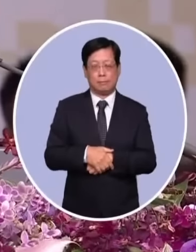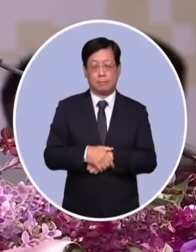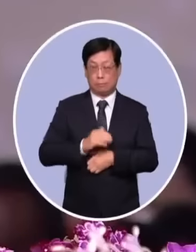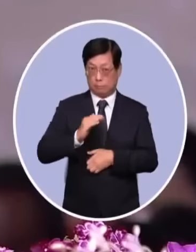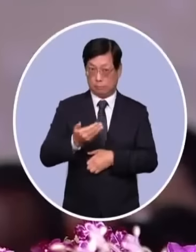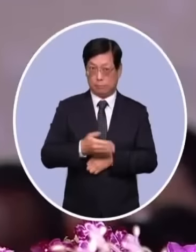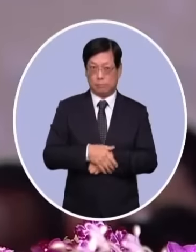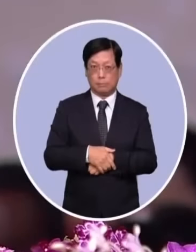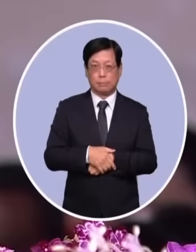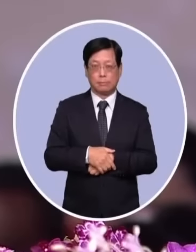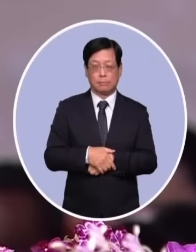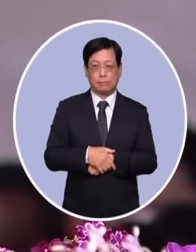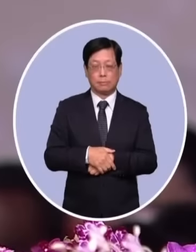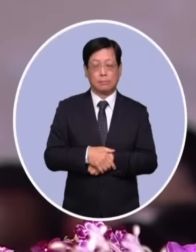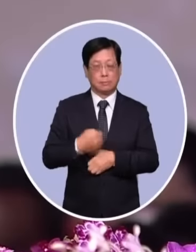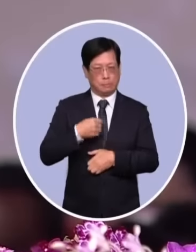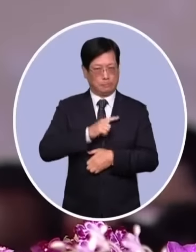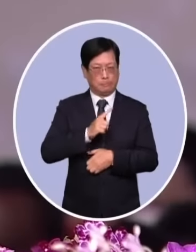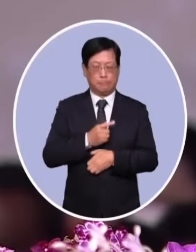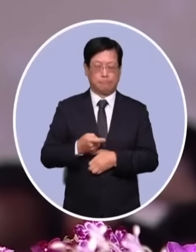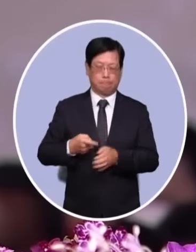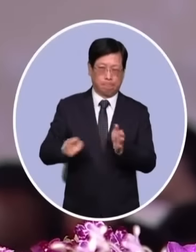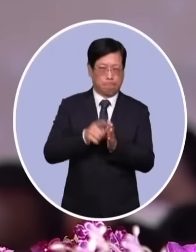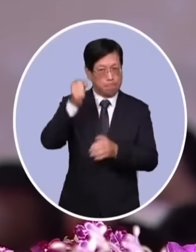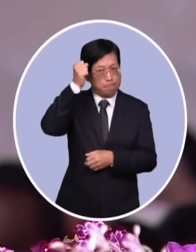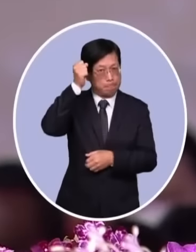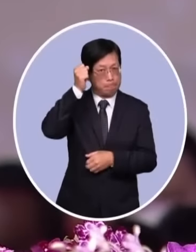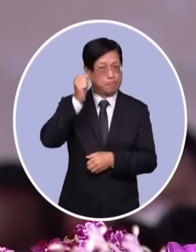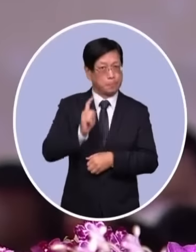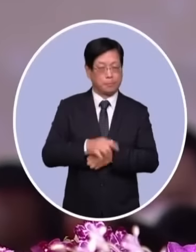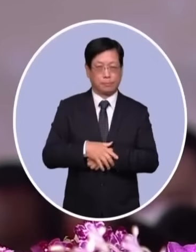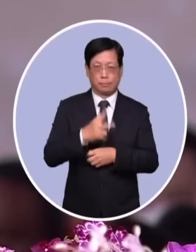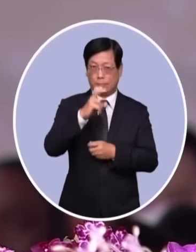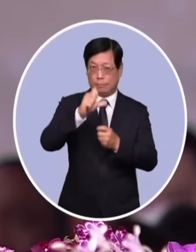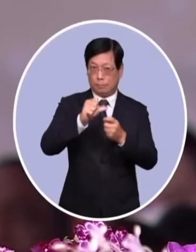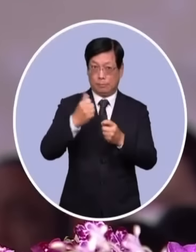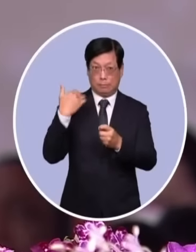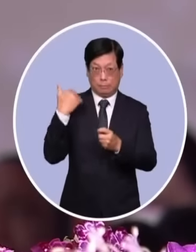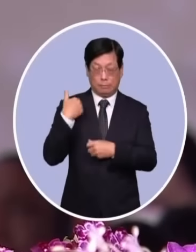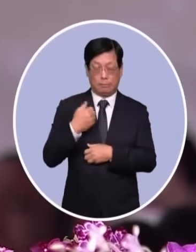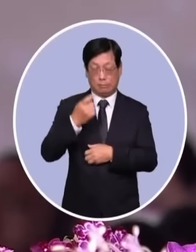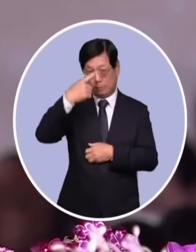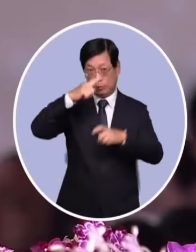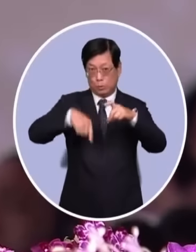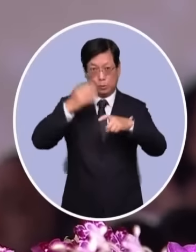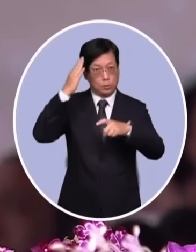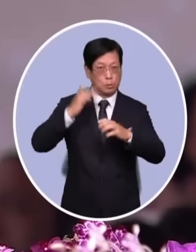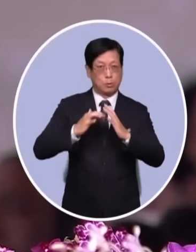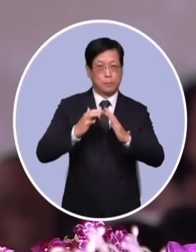是，我们永远不会忘记75年前的古林头战役，